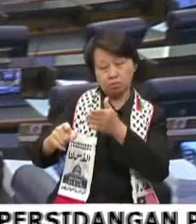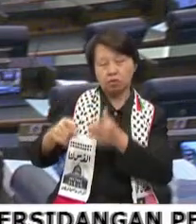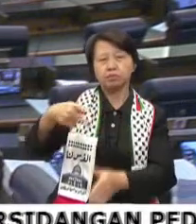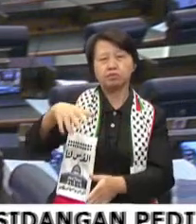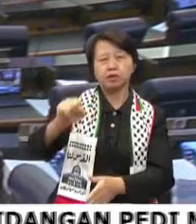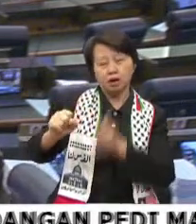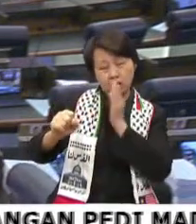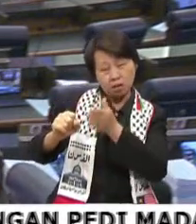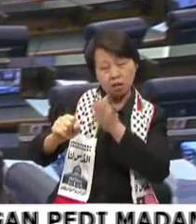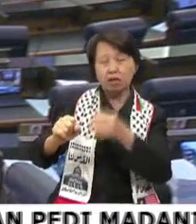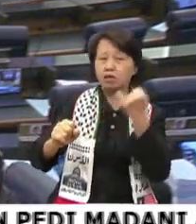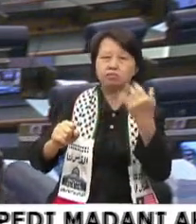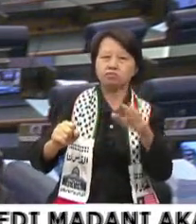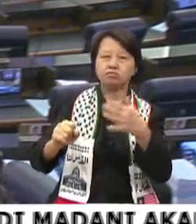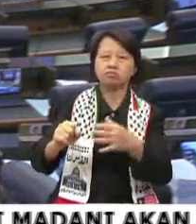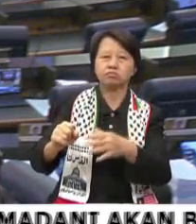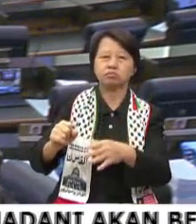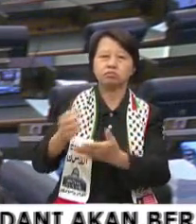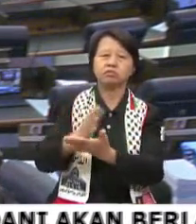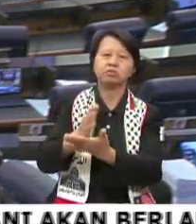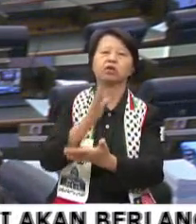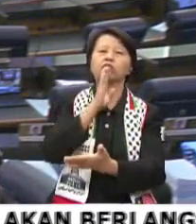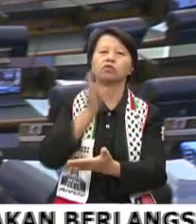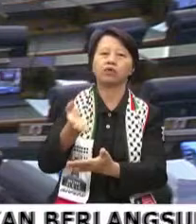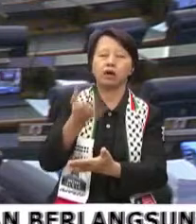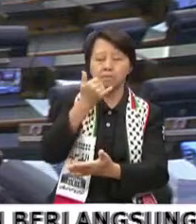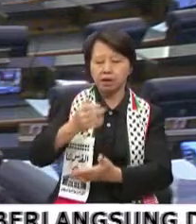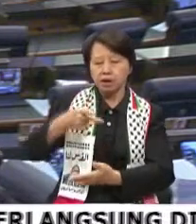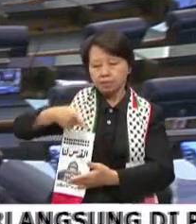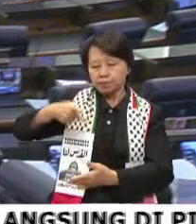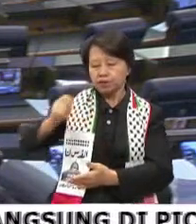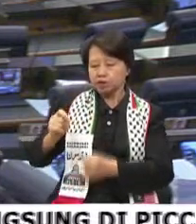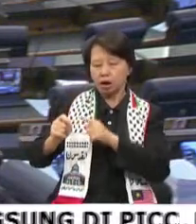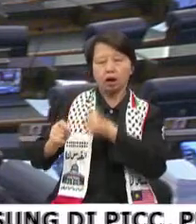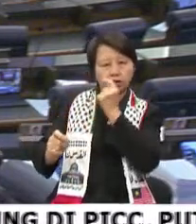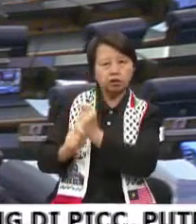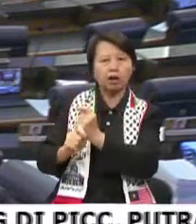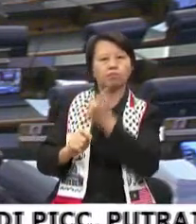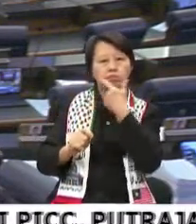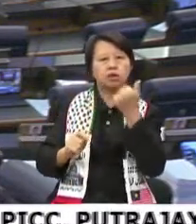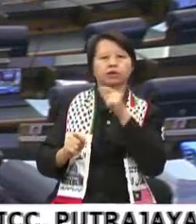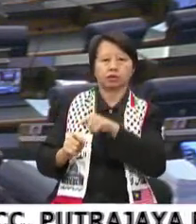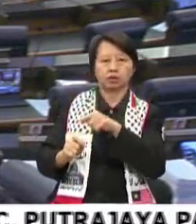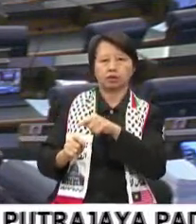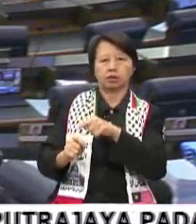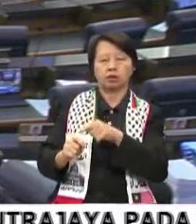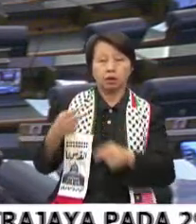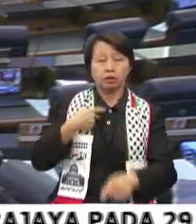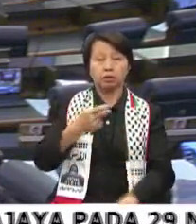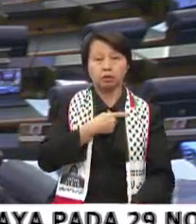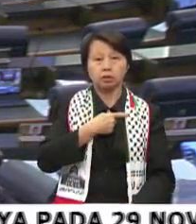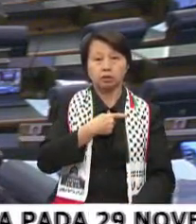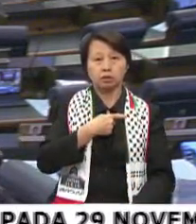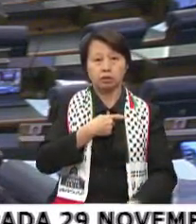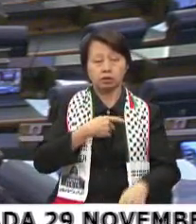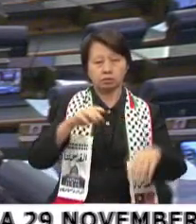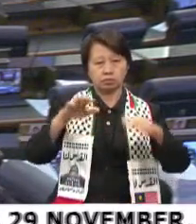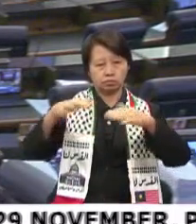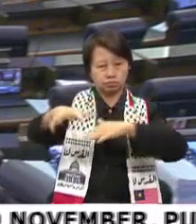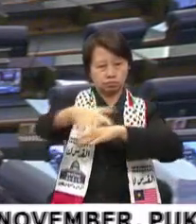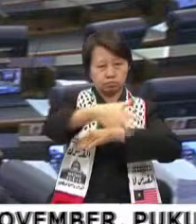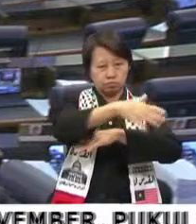PPS Cumanya yang berhormat Tambun kita ni R level